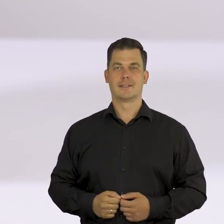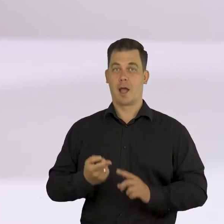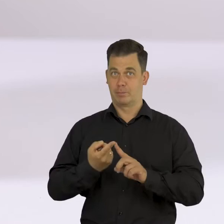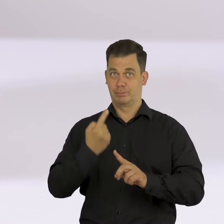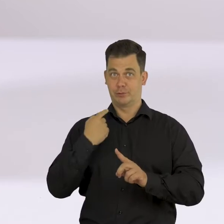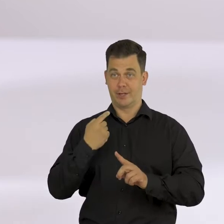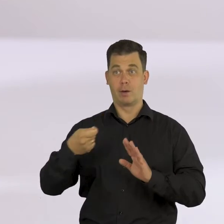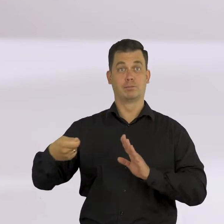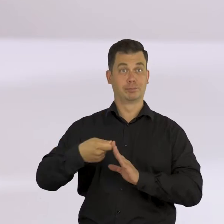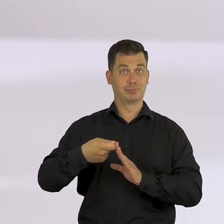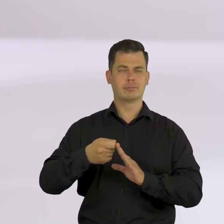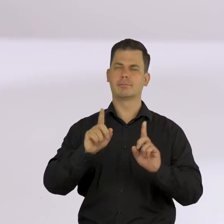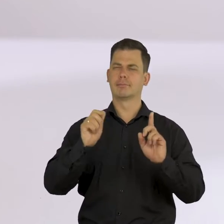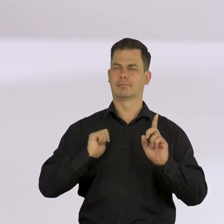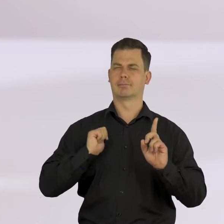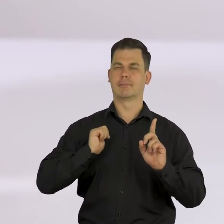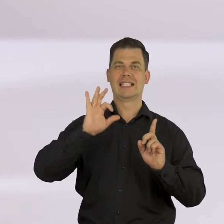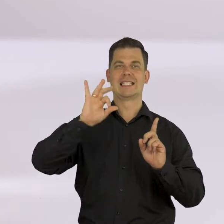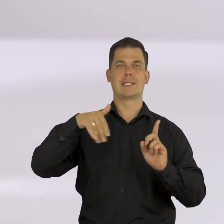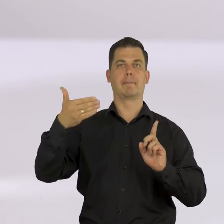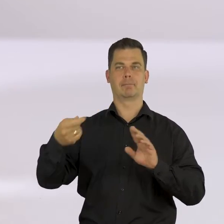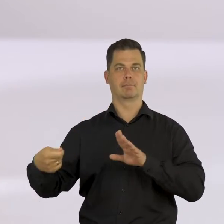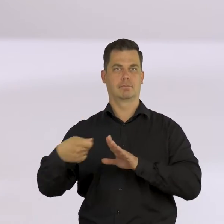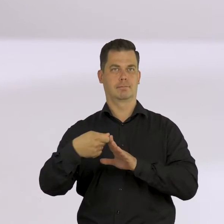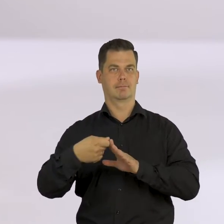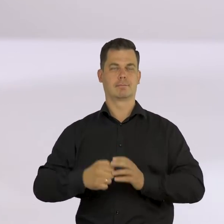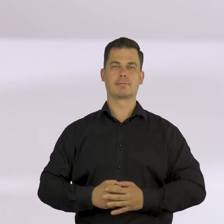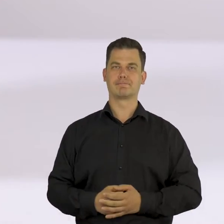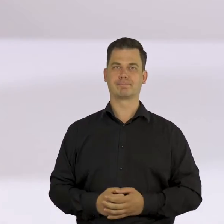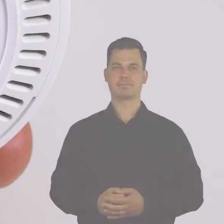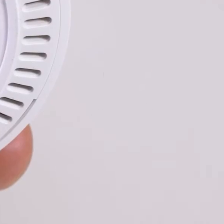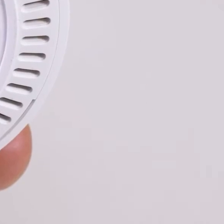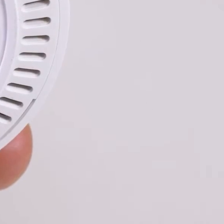Zanim włączysz router, włóż do niego kartę SIM.